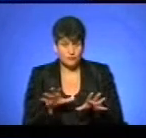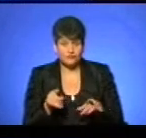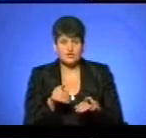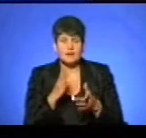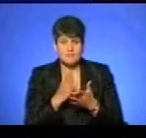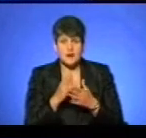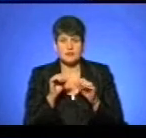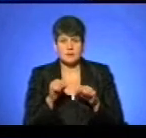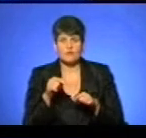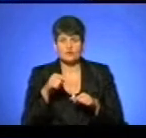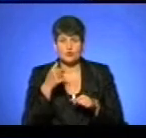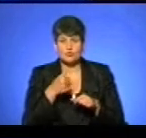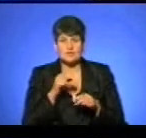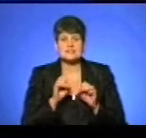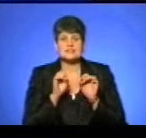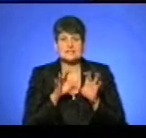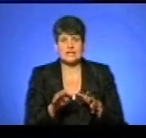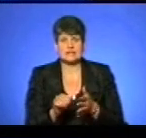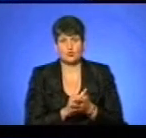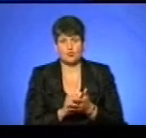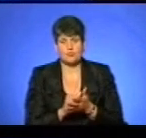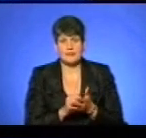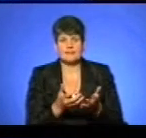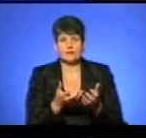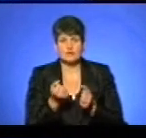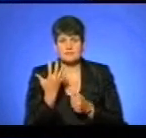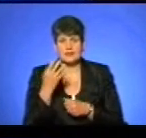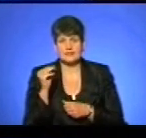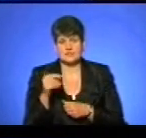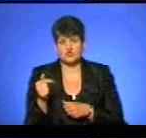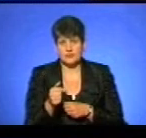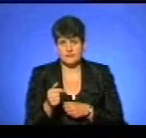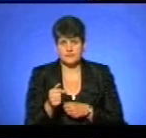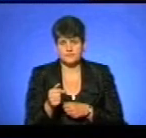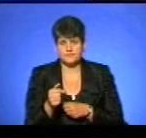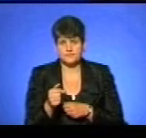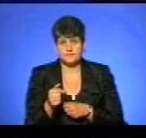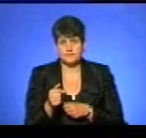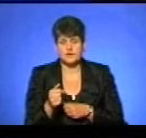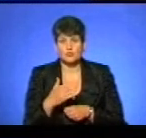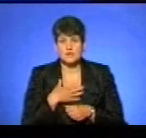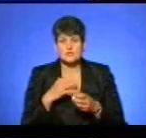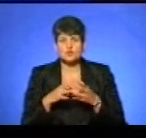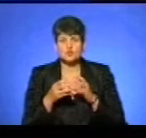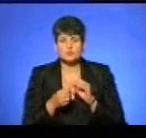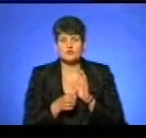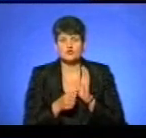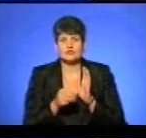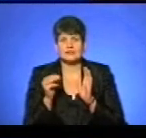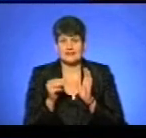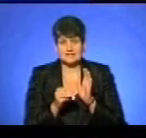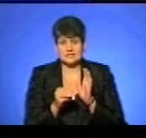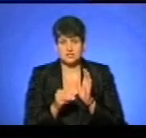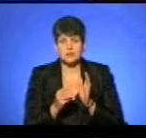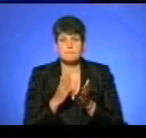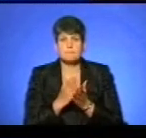право в цьому році здати документи і отримати 5 тисяч гривень. І знаєте, що у нас сума 600 тисяч